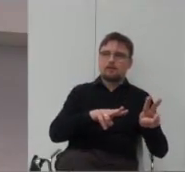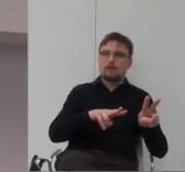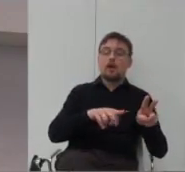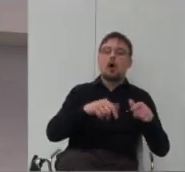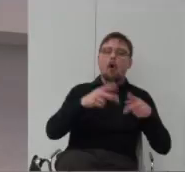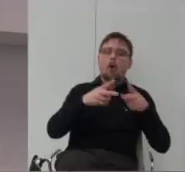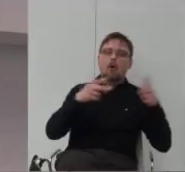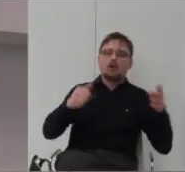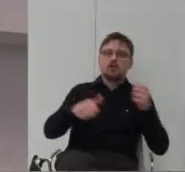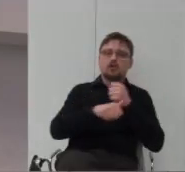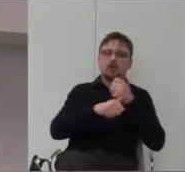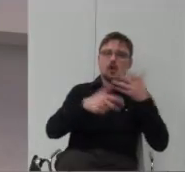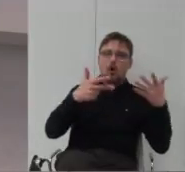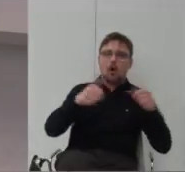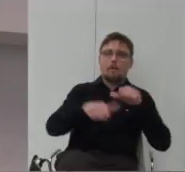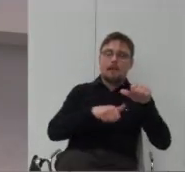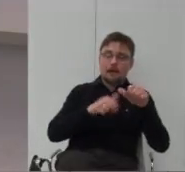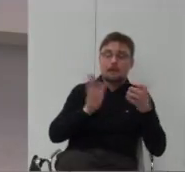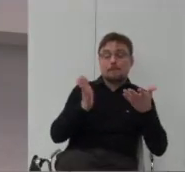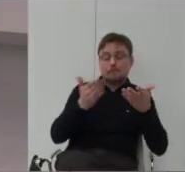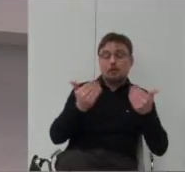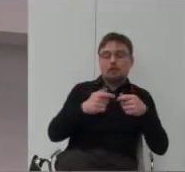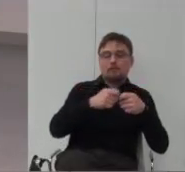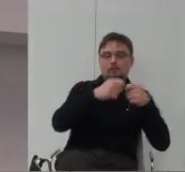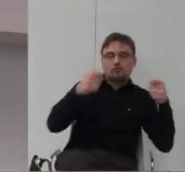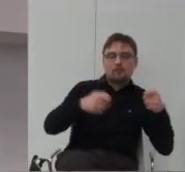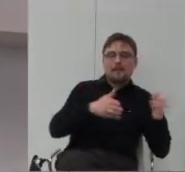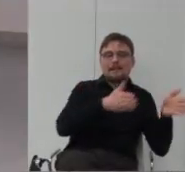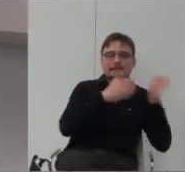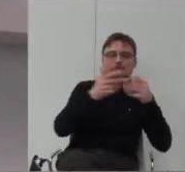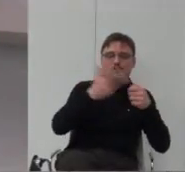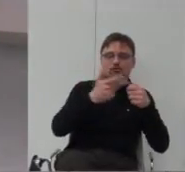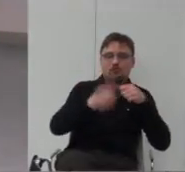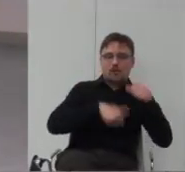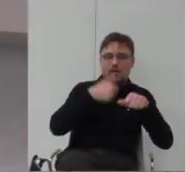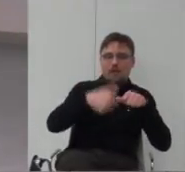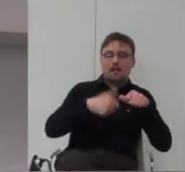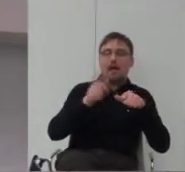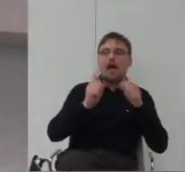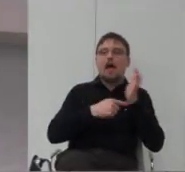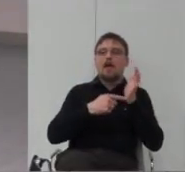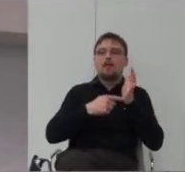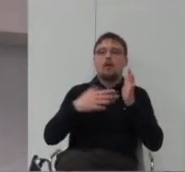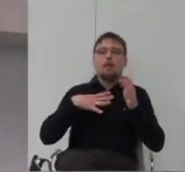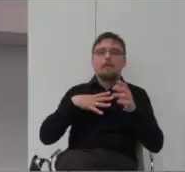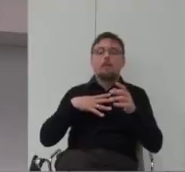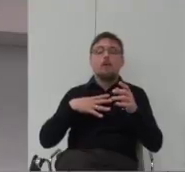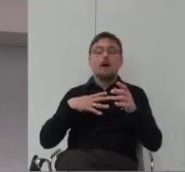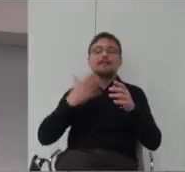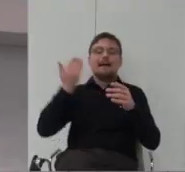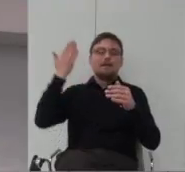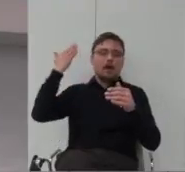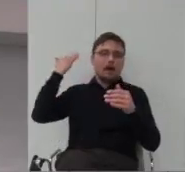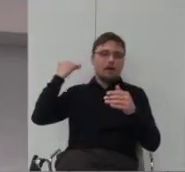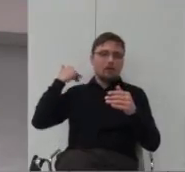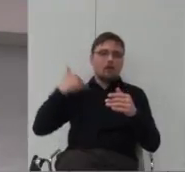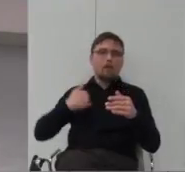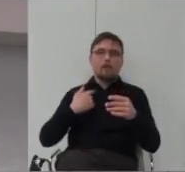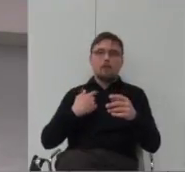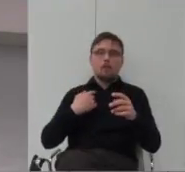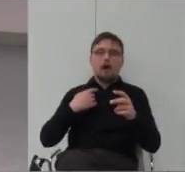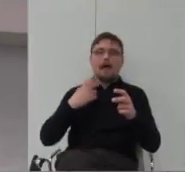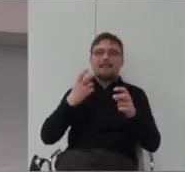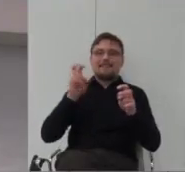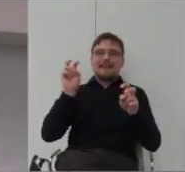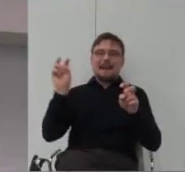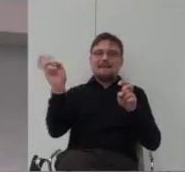otrzymała działkę od miasta na zasadzie dzierżawy na 68 lat, chyba z przedłużeniem na kolejne 30, tylko że była